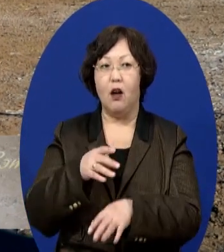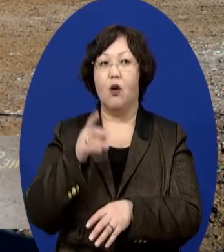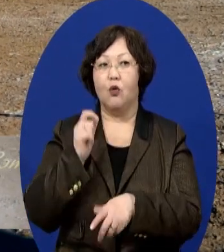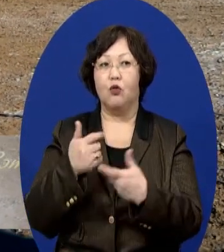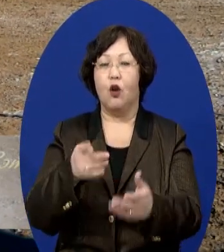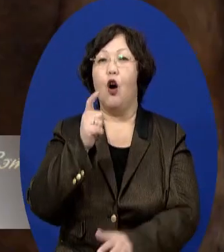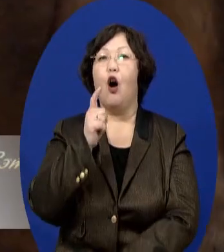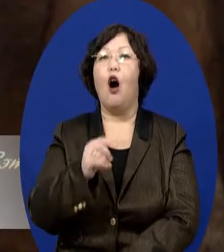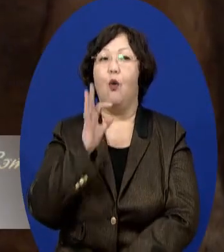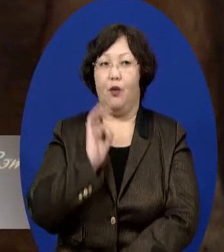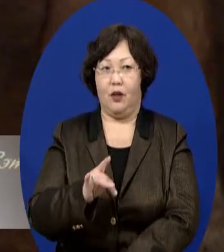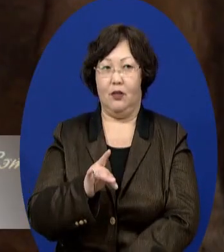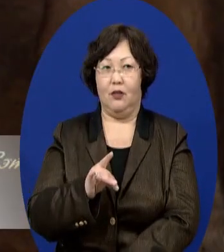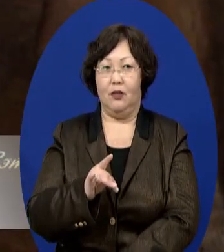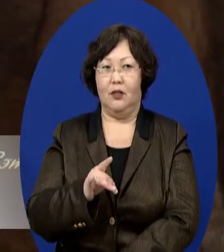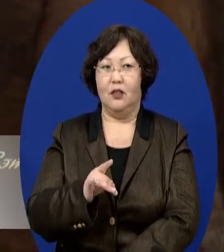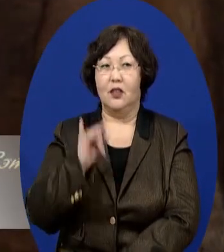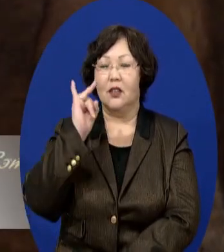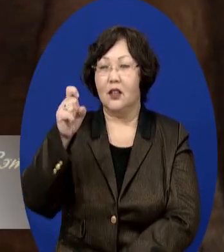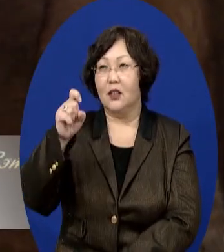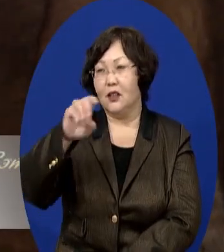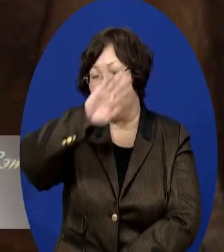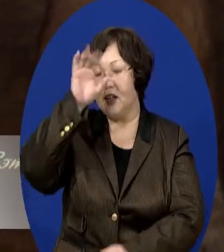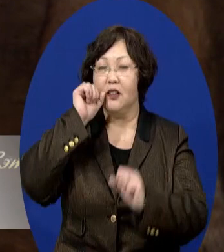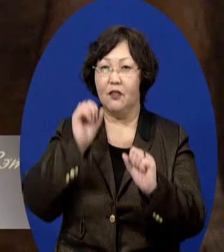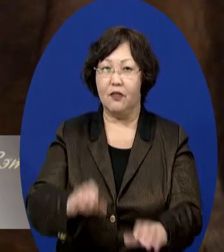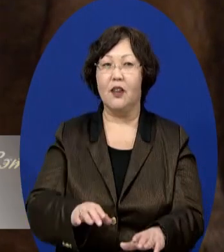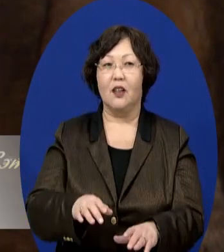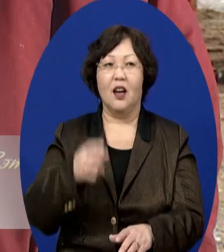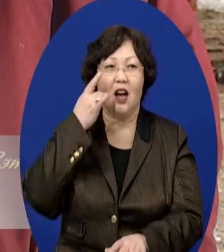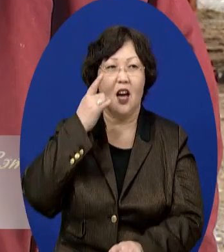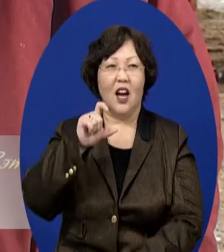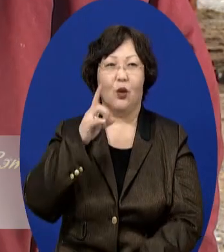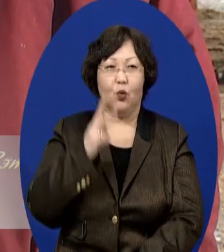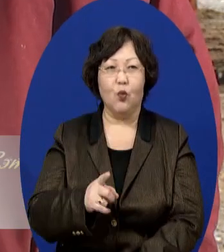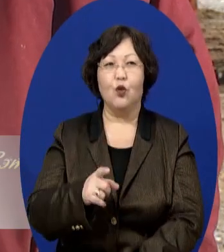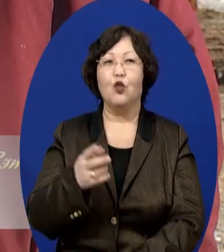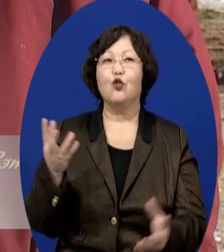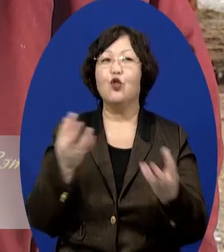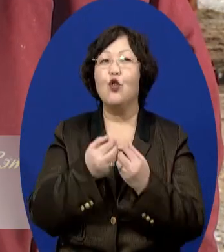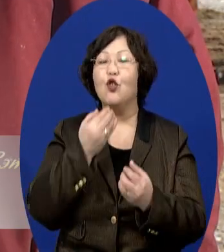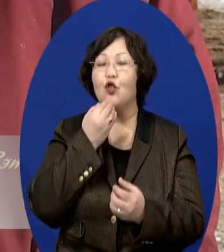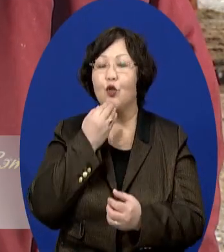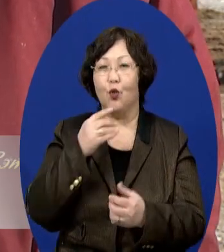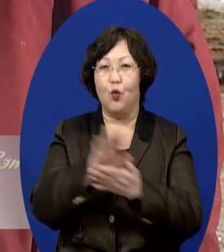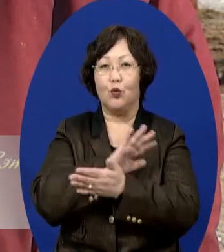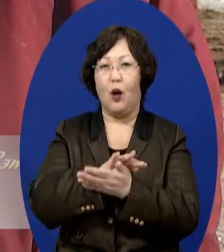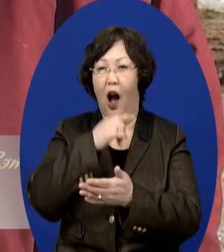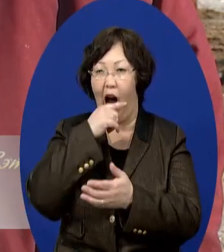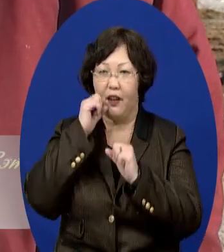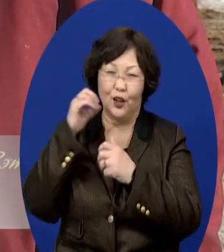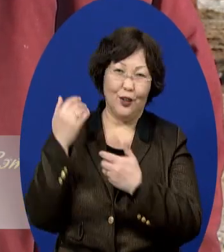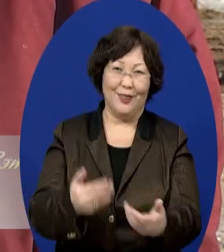юм да. Харахгүй л одоо тэнгэртэй ир хүнд их цөөхөн хурдан буян төрдөг гэж бас үг байдаг да. Тэ ер нь тэгж ярддаг тий.